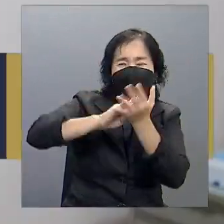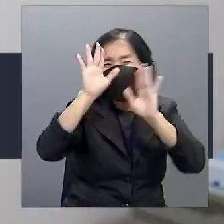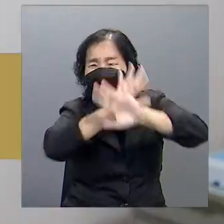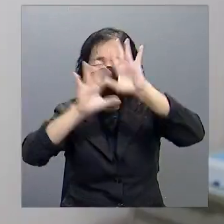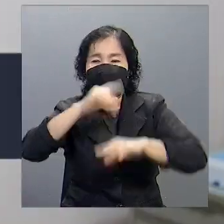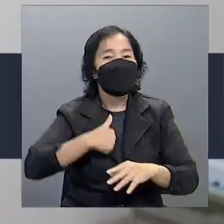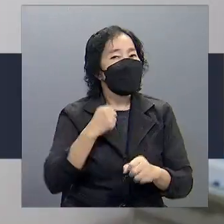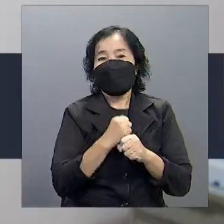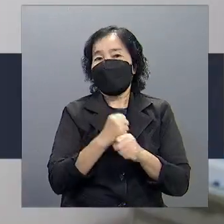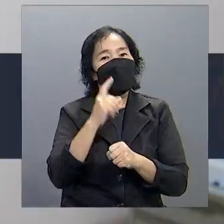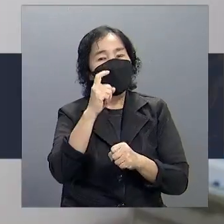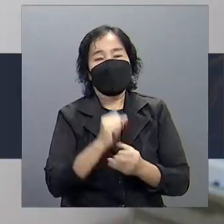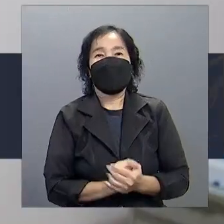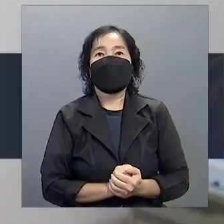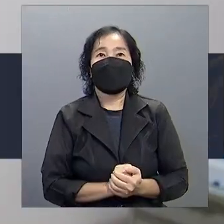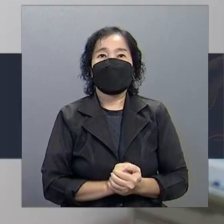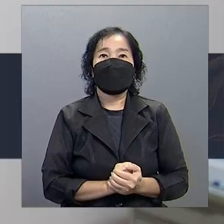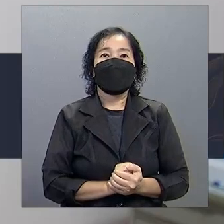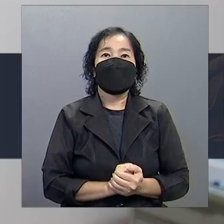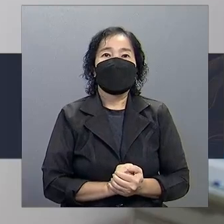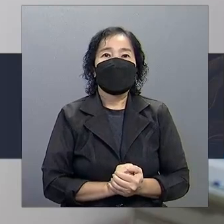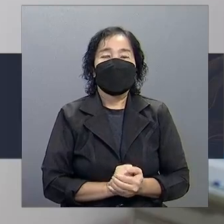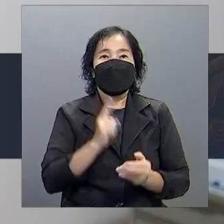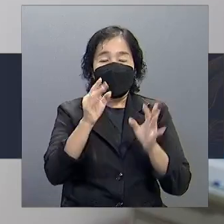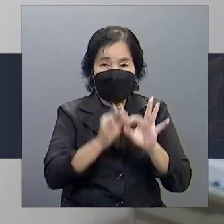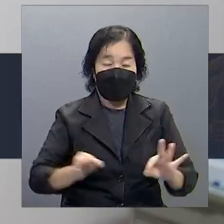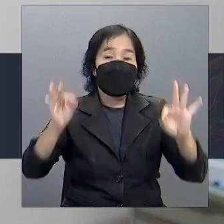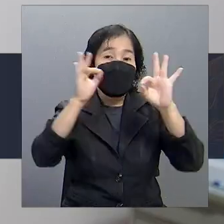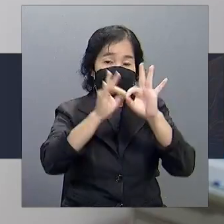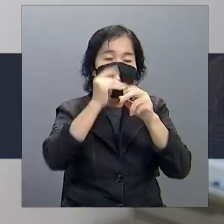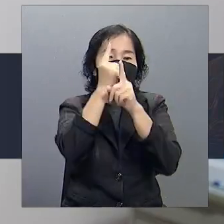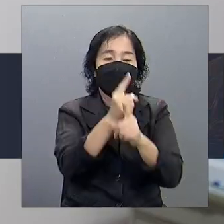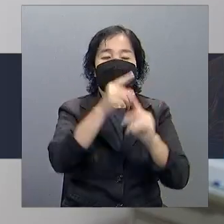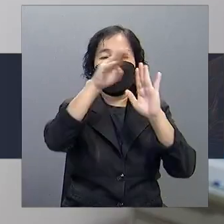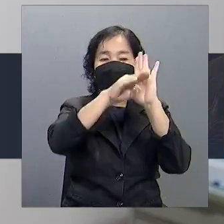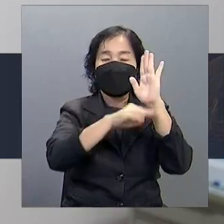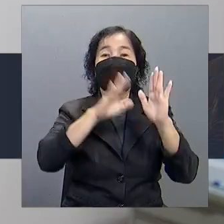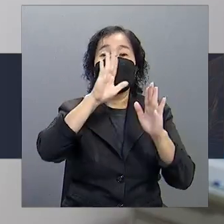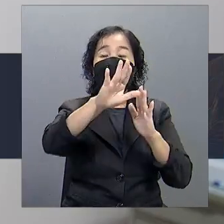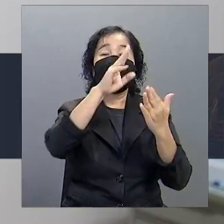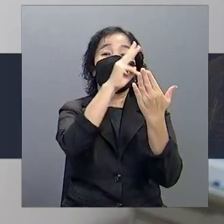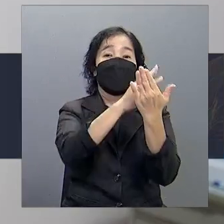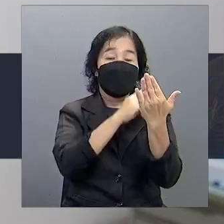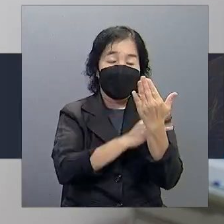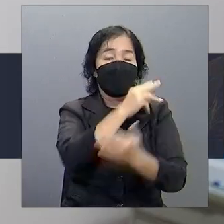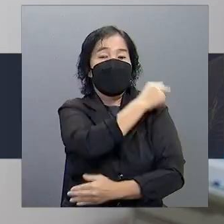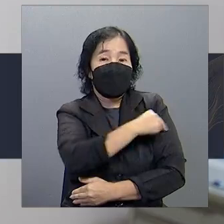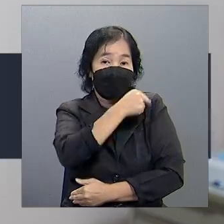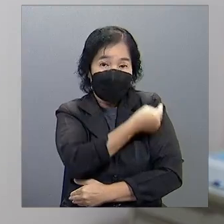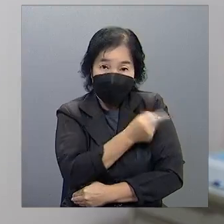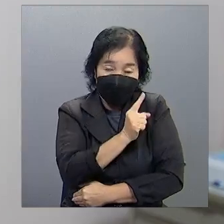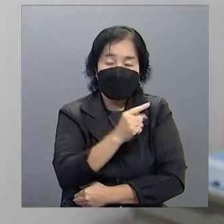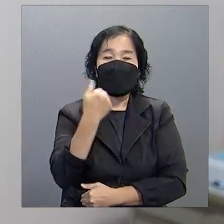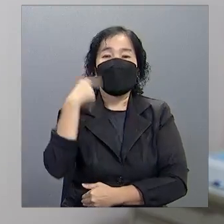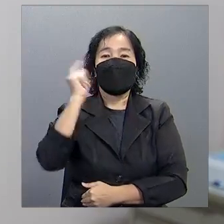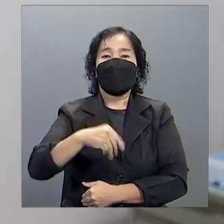ในมิติของการเตรียมการตามมาตรฐานวิชาการอันนี้แน่นอนอยู่แล้วนะครับเราได้รับการสนับสนุนการส่งข้อ